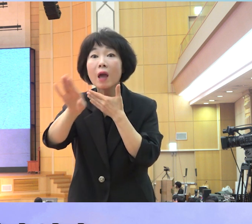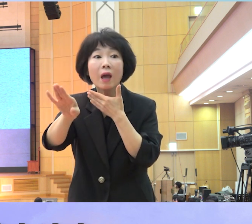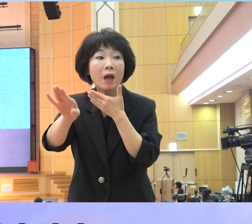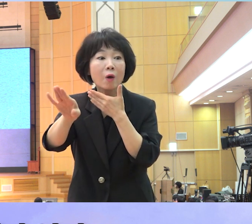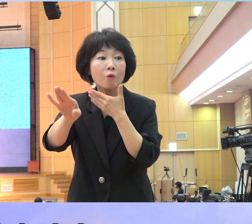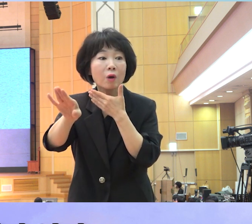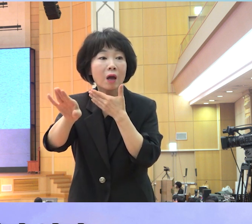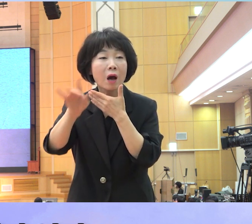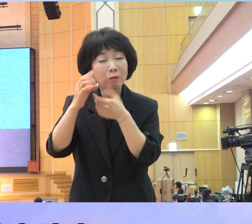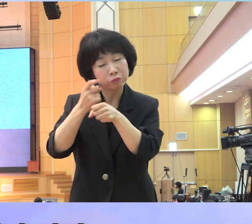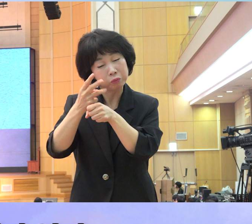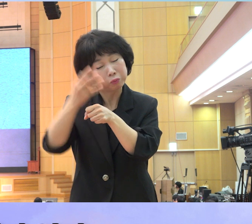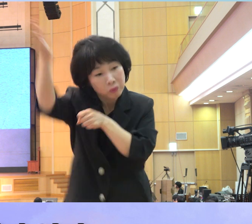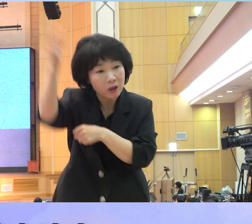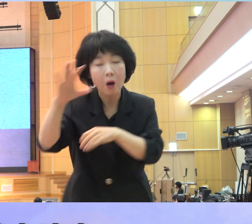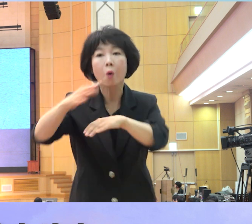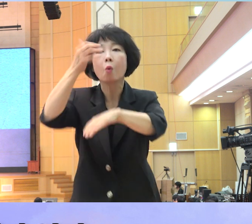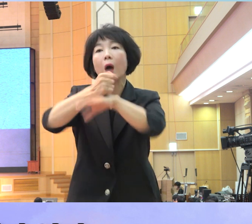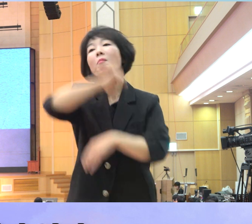기다린 거죠.